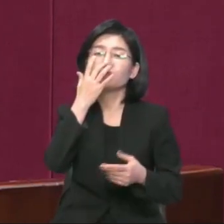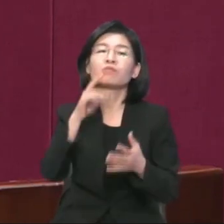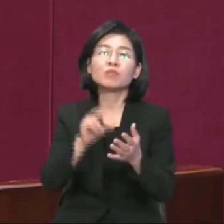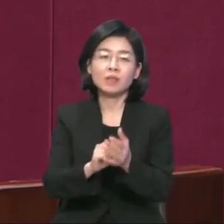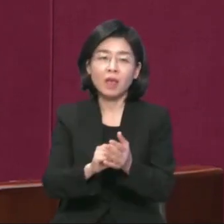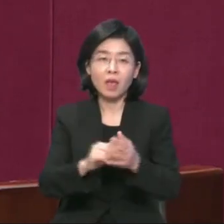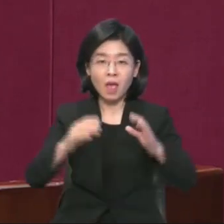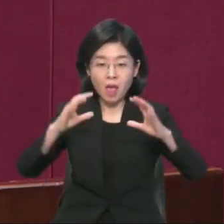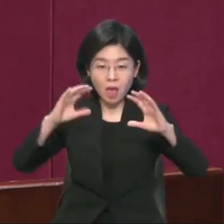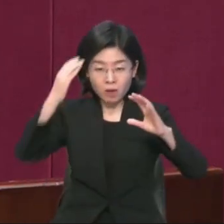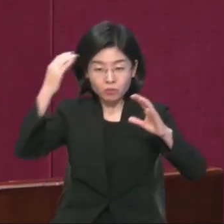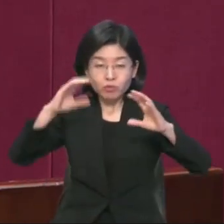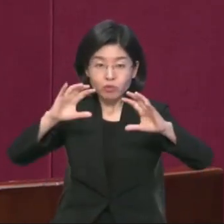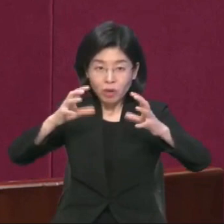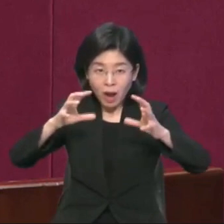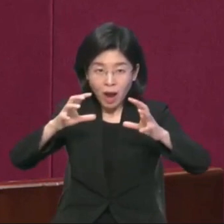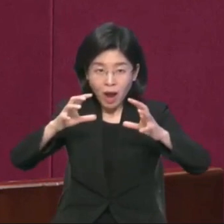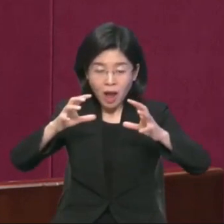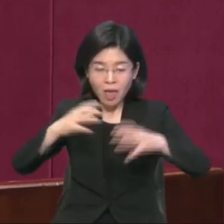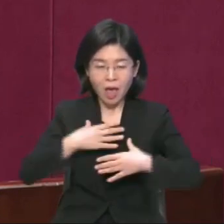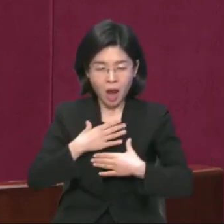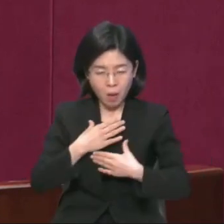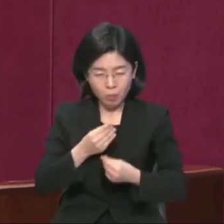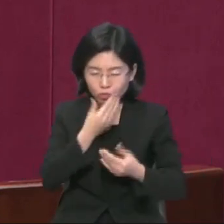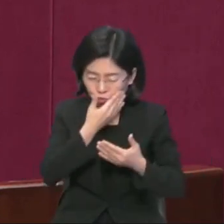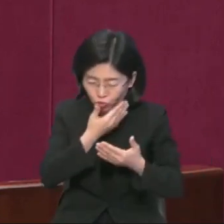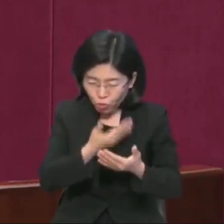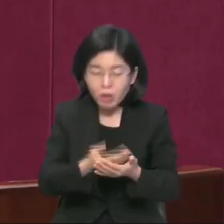의식이 해이해진 상태를 뜻합니다.